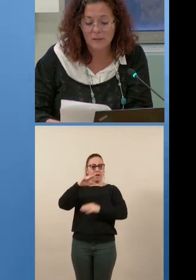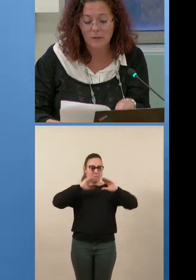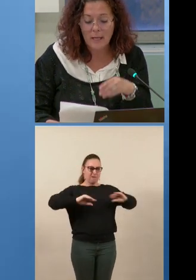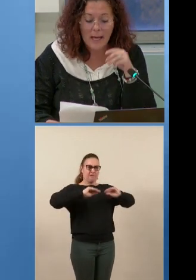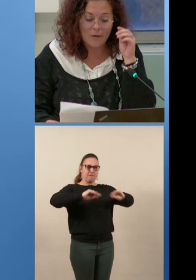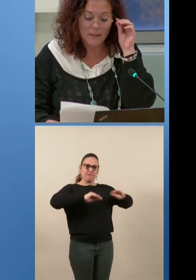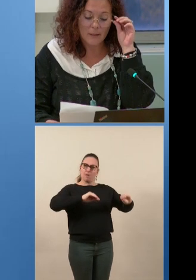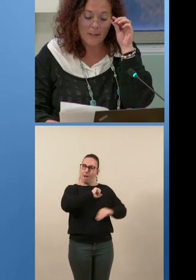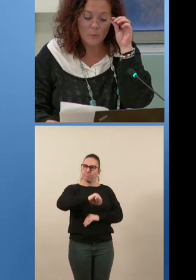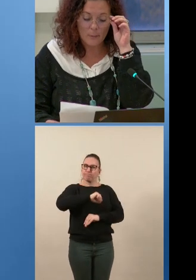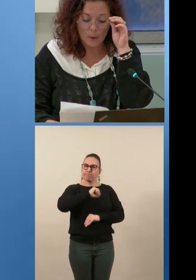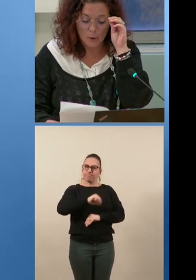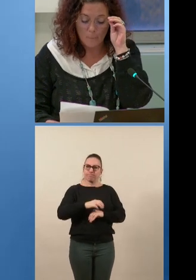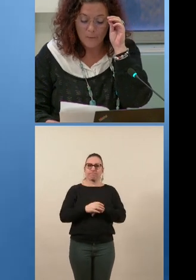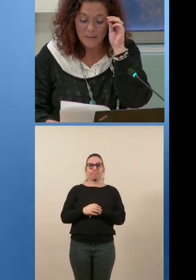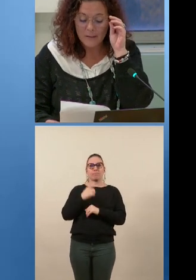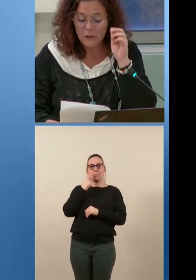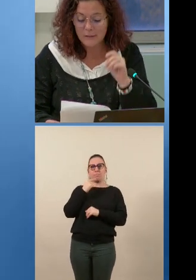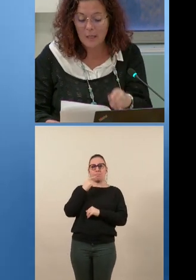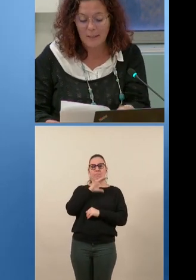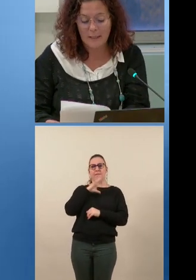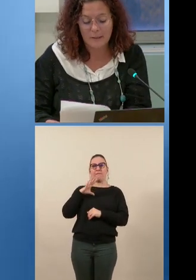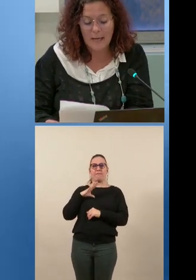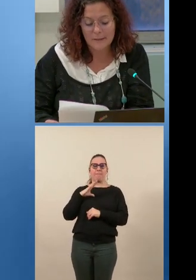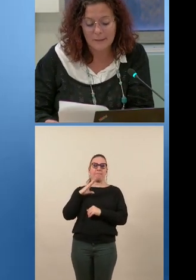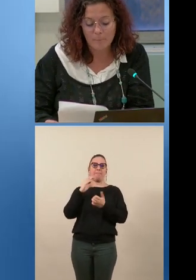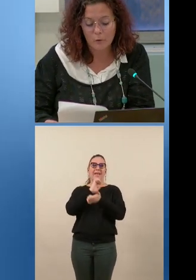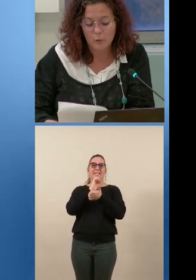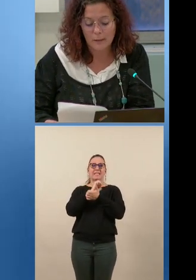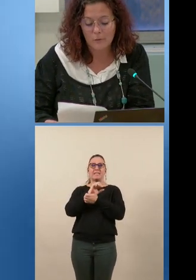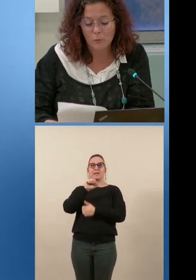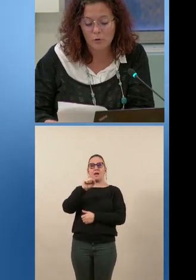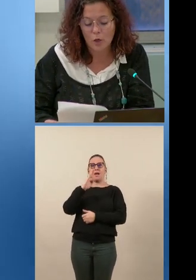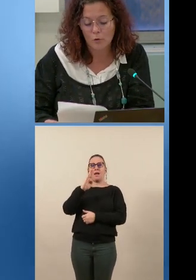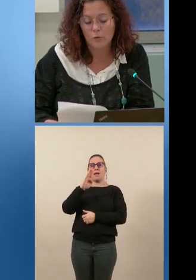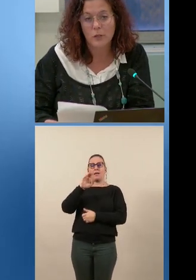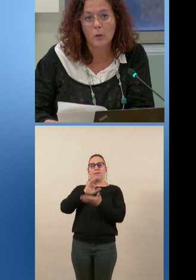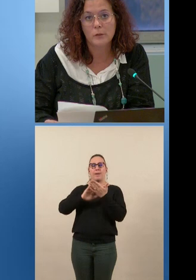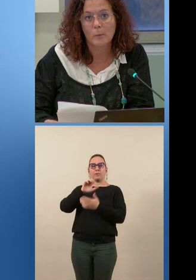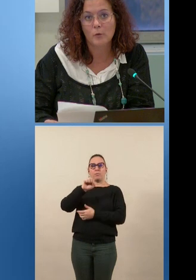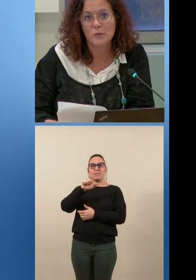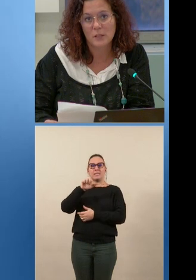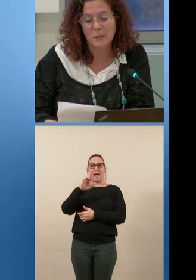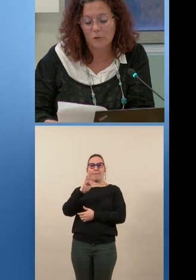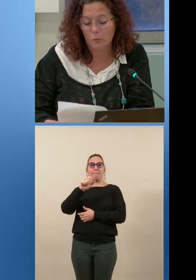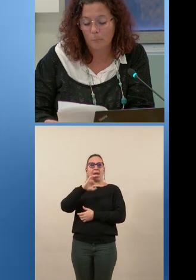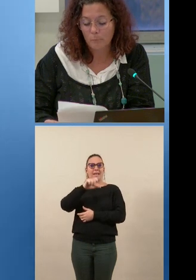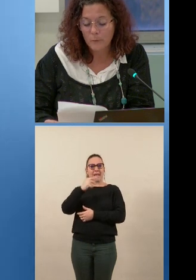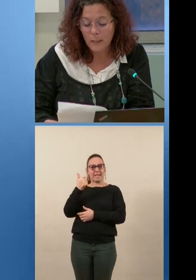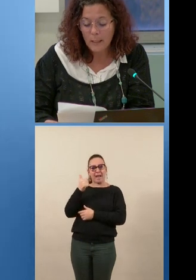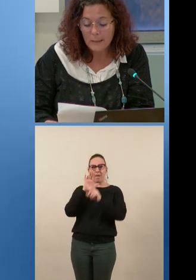intensive avec Emmanuel bulk éditrice chez sarbacan axé sur les questions de genre de stéréotypes et de